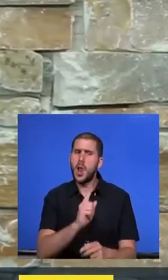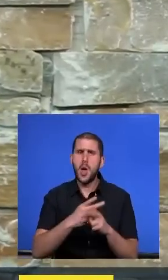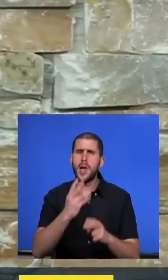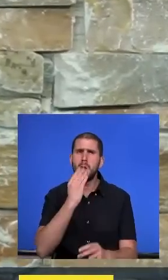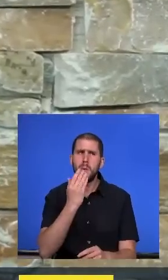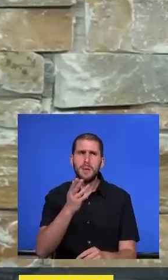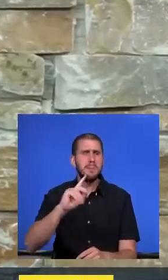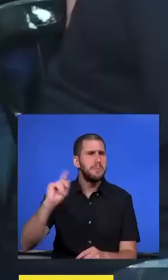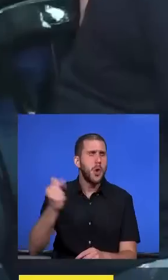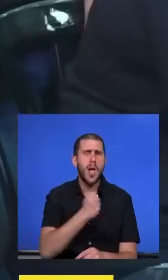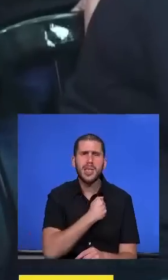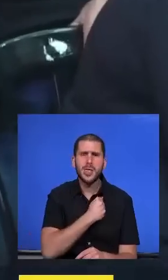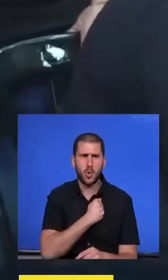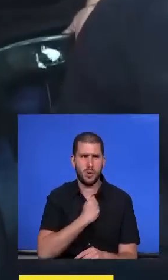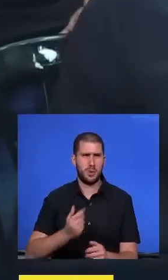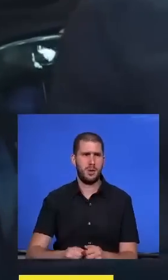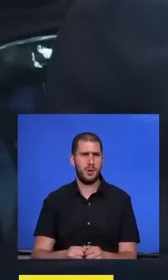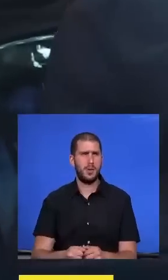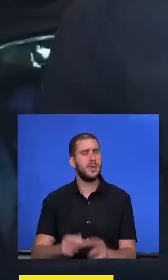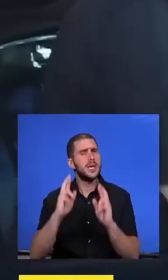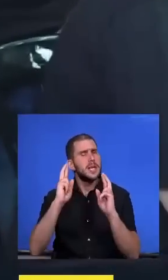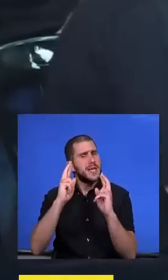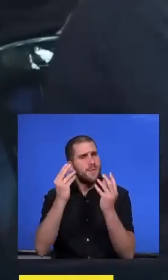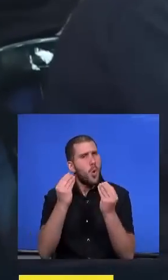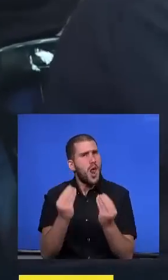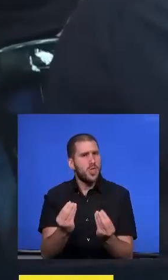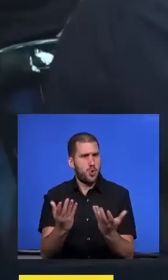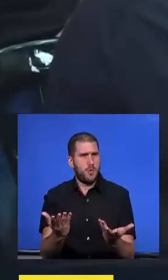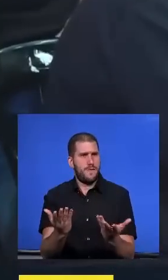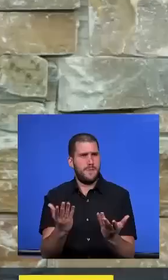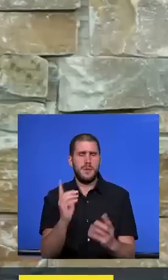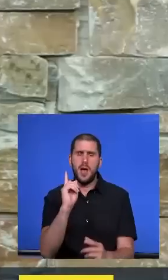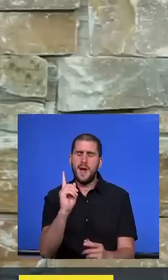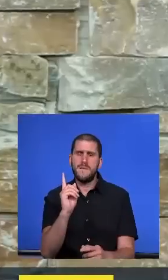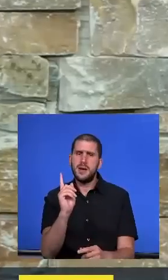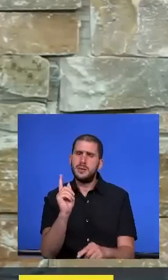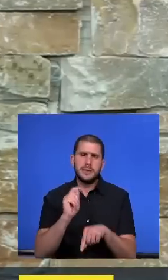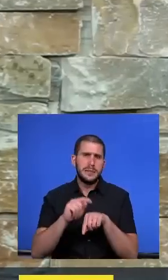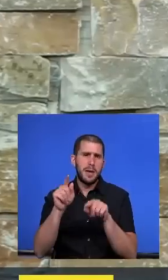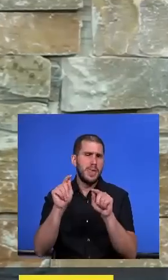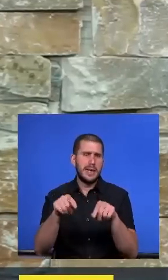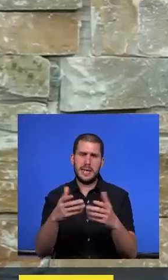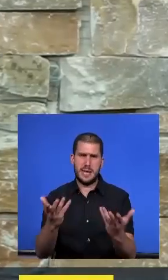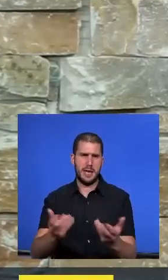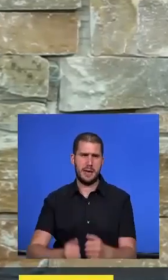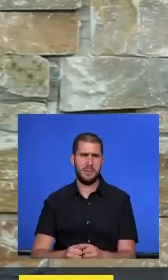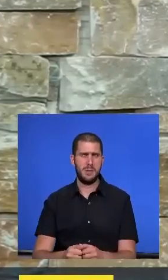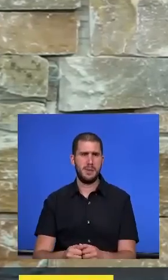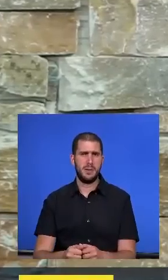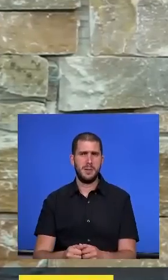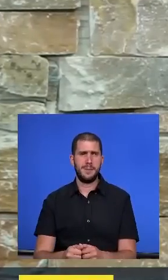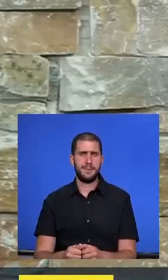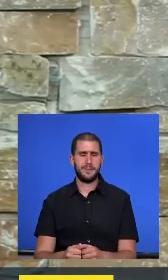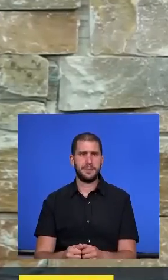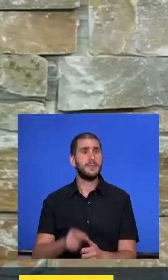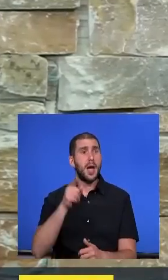יהודים מכל הדתות קיוו לטוב, אבל הגיע זמנך